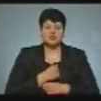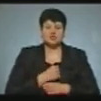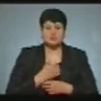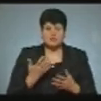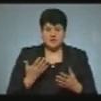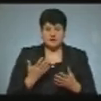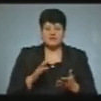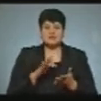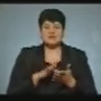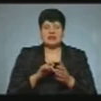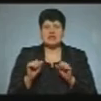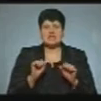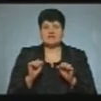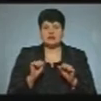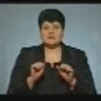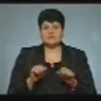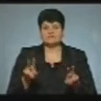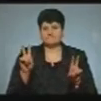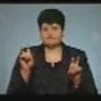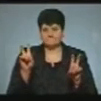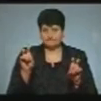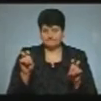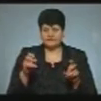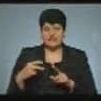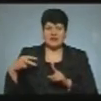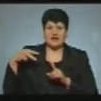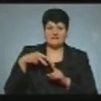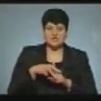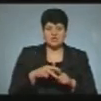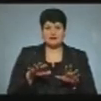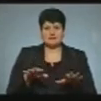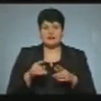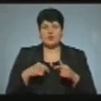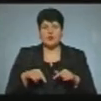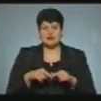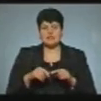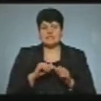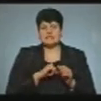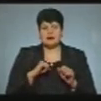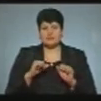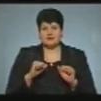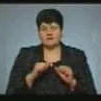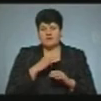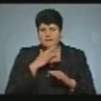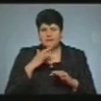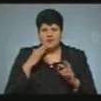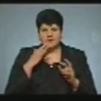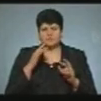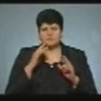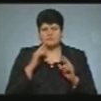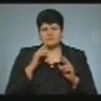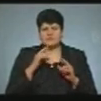якраз центральна влада, вибачте, в лапках навішала на місцеві органи самоврядування багато, скажімо, невластивих для них